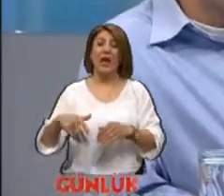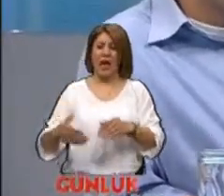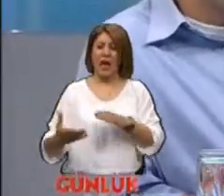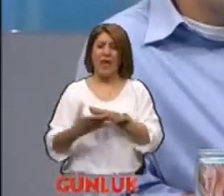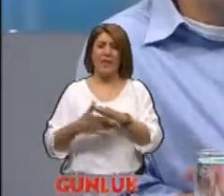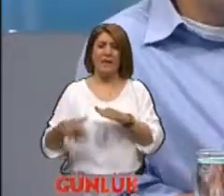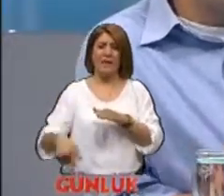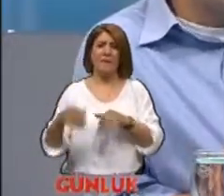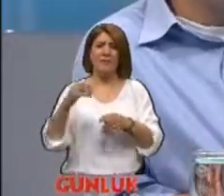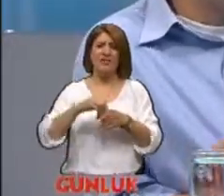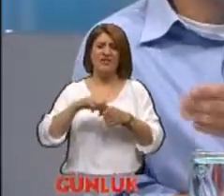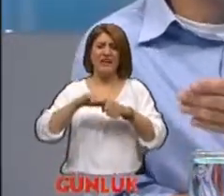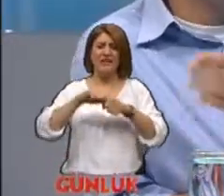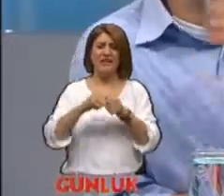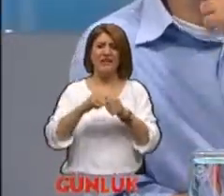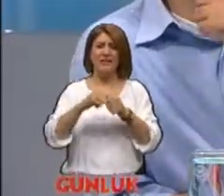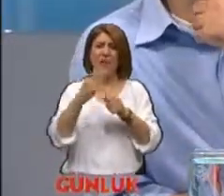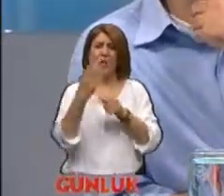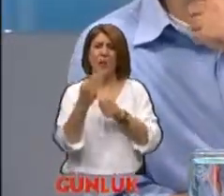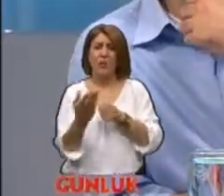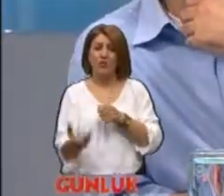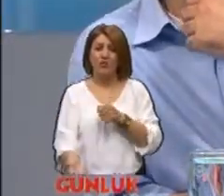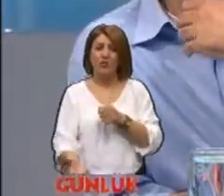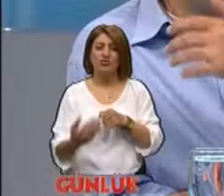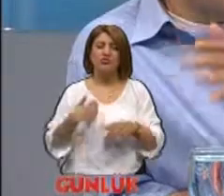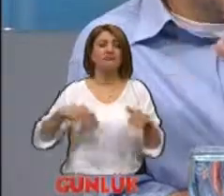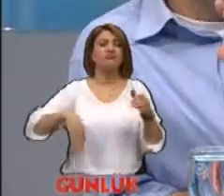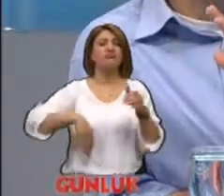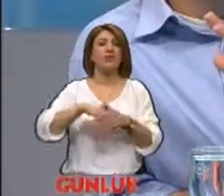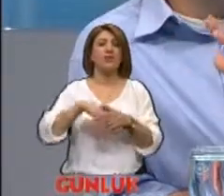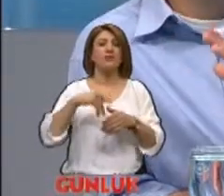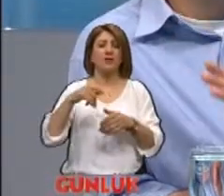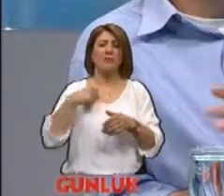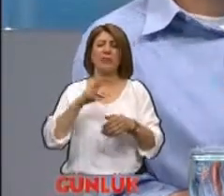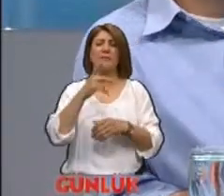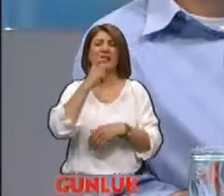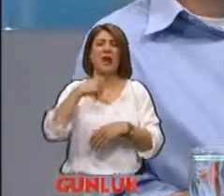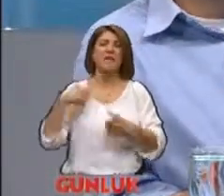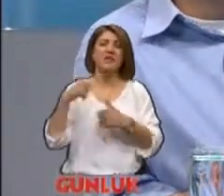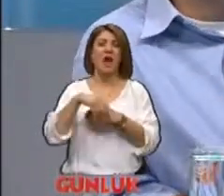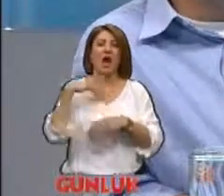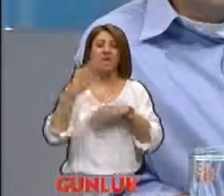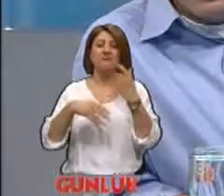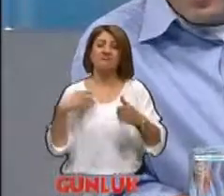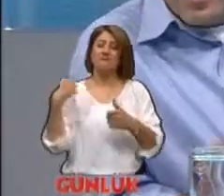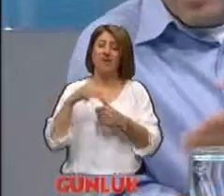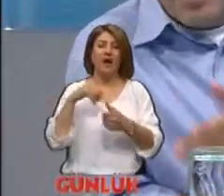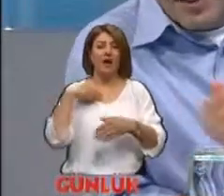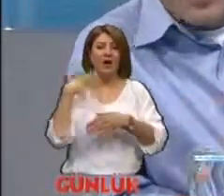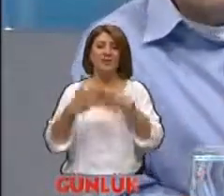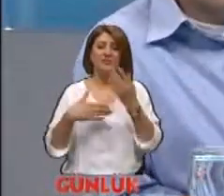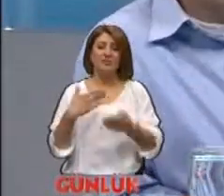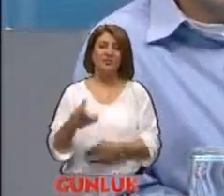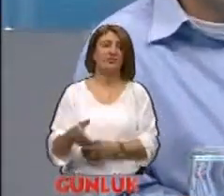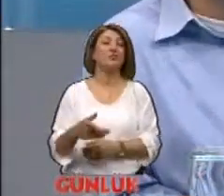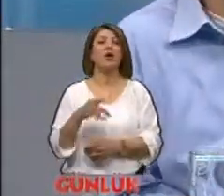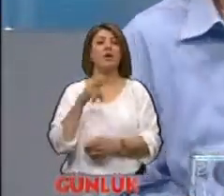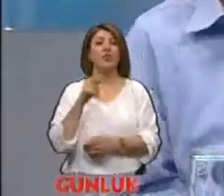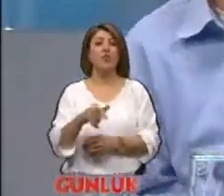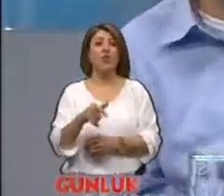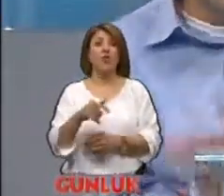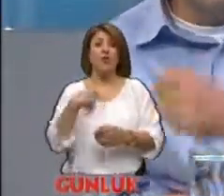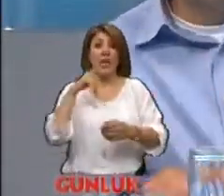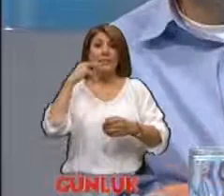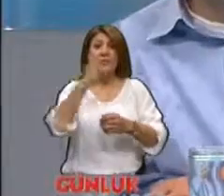ne olmuş? Fark etmedim sıcağıyla. Ben maçı tamamladım. Eyvah. 20 yıldır bu hikayeyi anlatıyorum. Ya ben öyle işte maçı tamamladım diye. Adam maçı çok ciddi